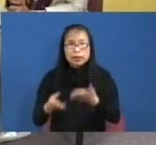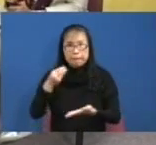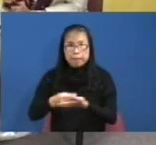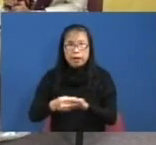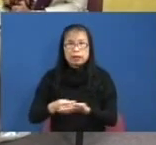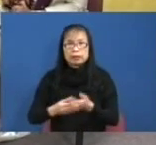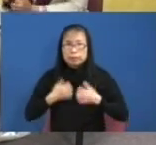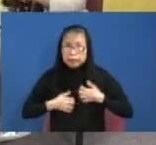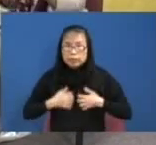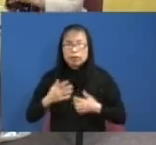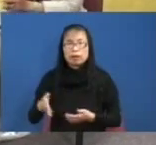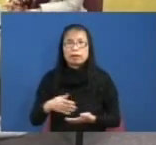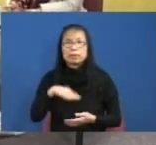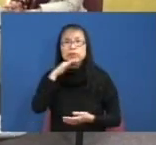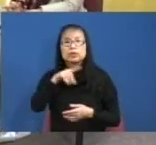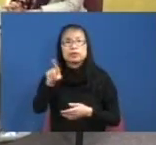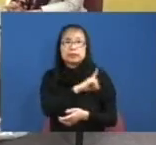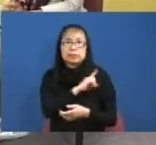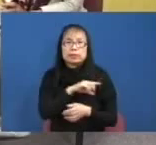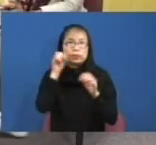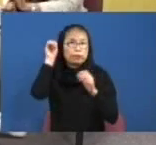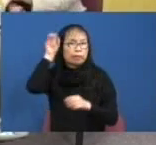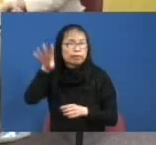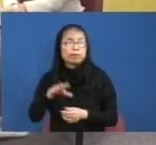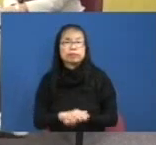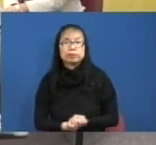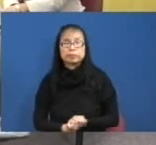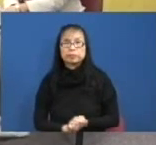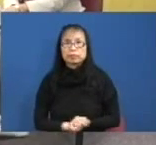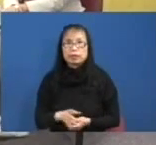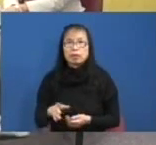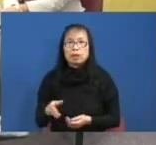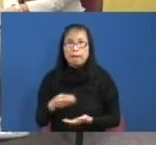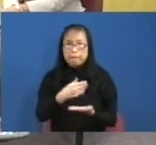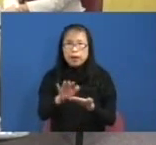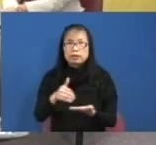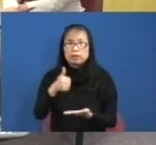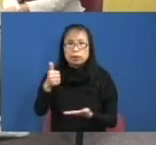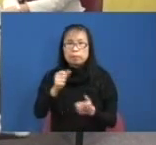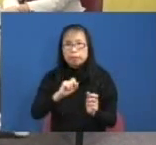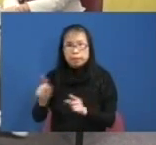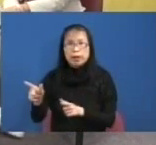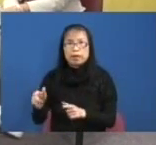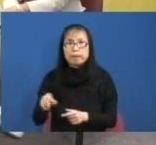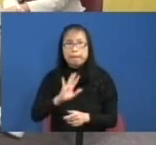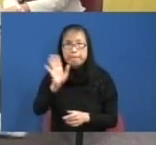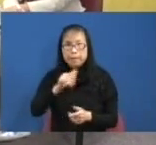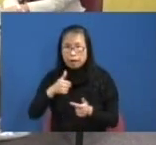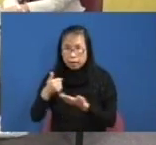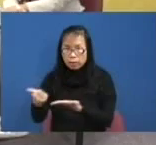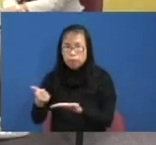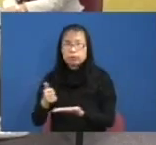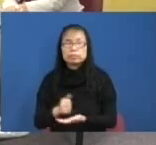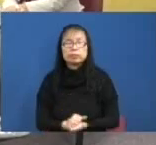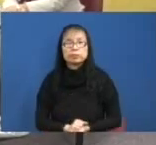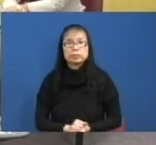嘅嘢咧，我覺得都即係等佢哋自己發揮啦。 冇可厚非嘅，咁派好過唔派啊！真 係啊，呢個其實即係好簡